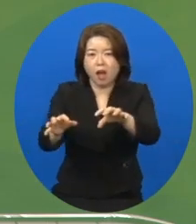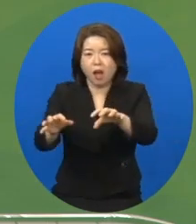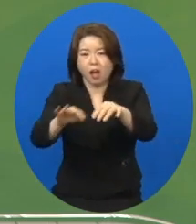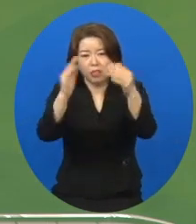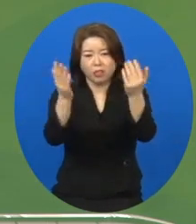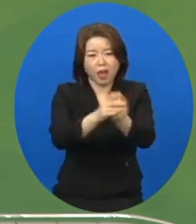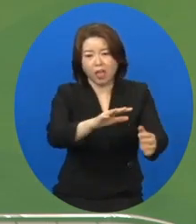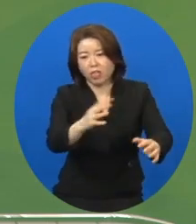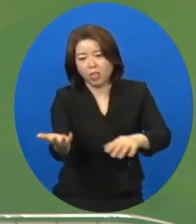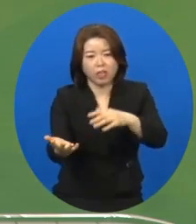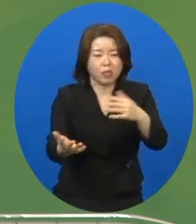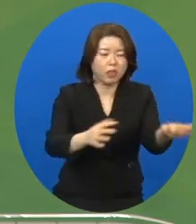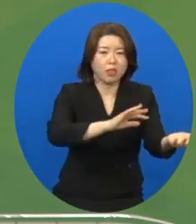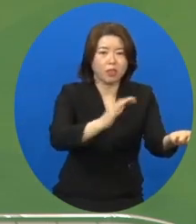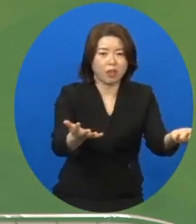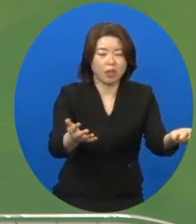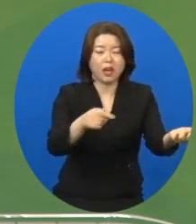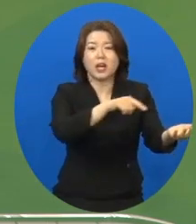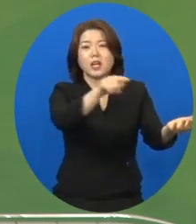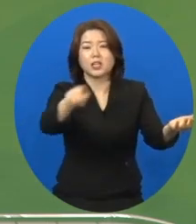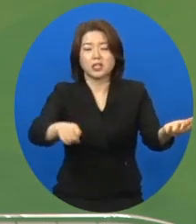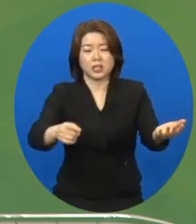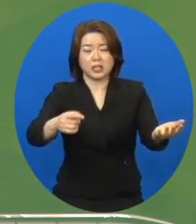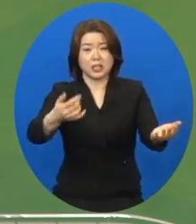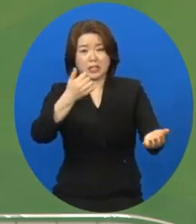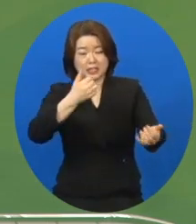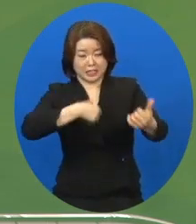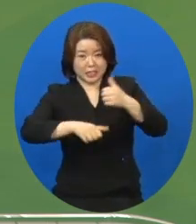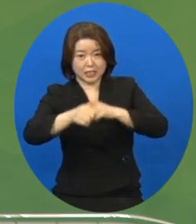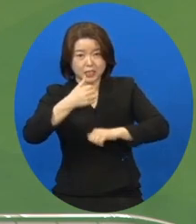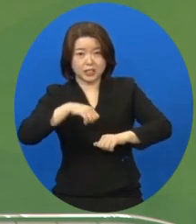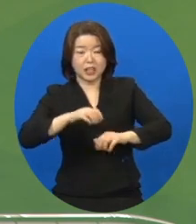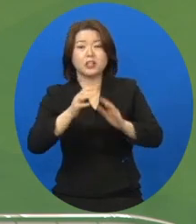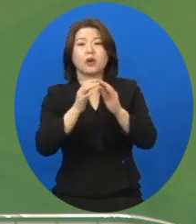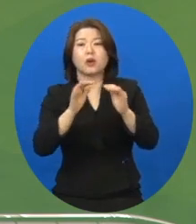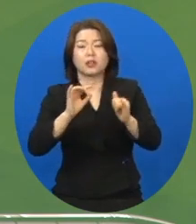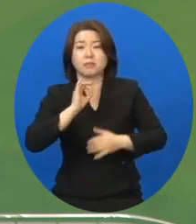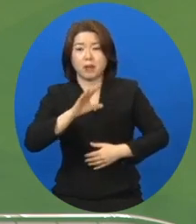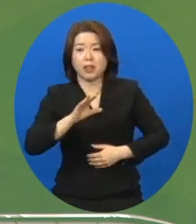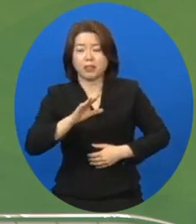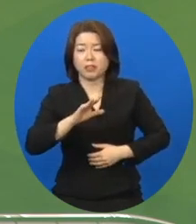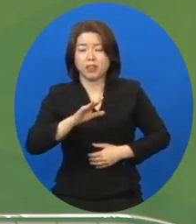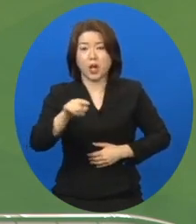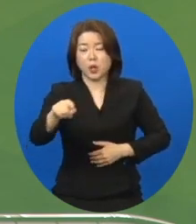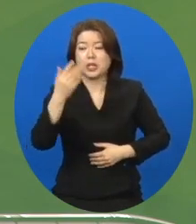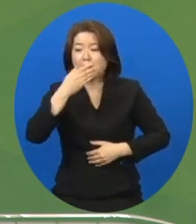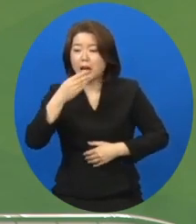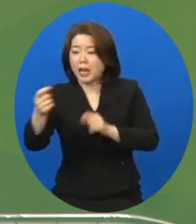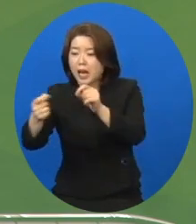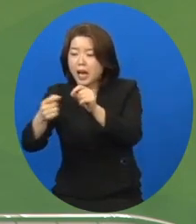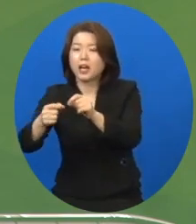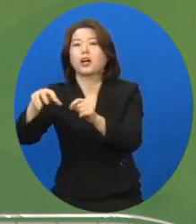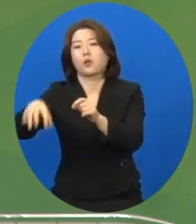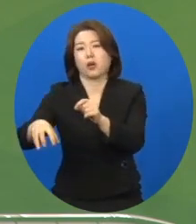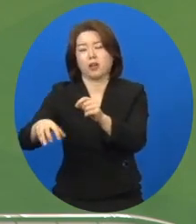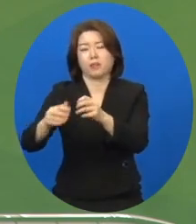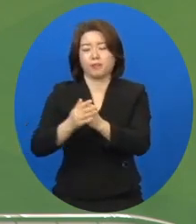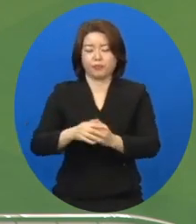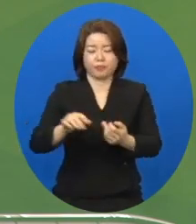이제 요단강 앞에 온 거예요. 이제 다시 요단강 앞에 온 겁니다. 이 요단강 건너가면 가나안